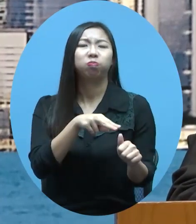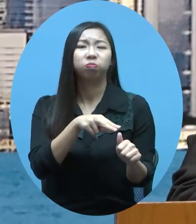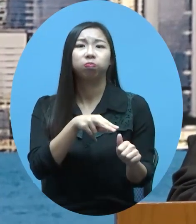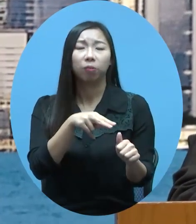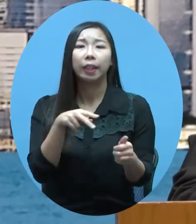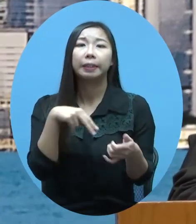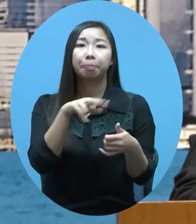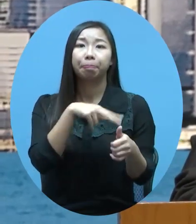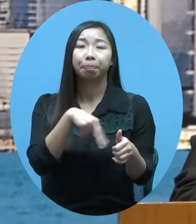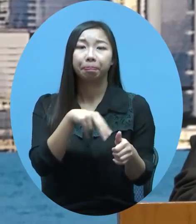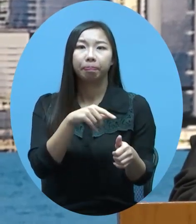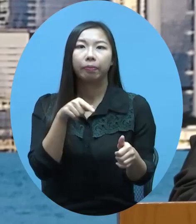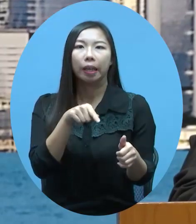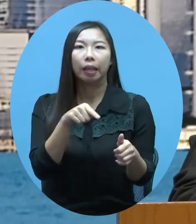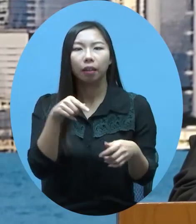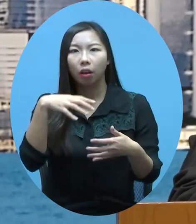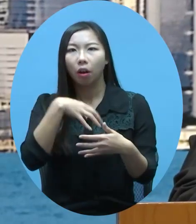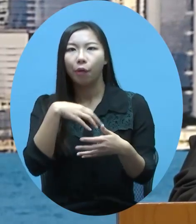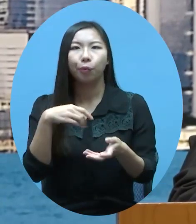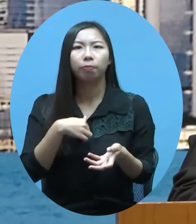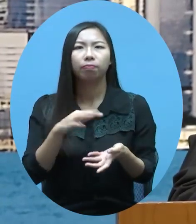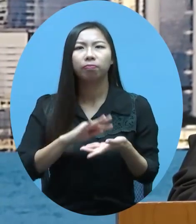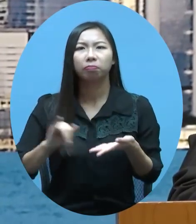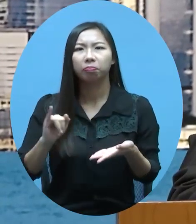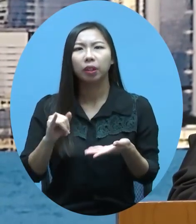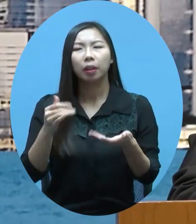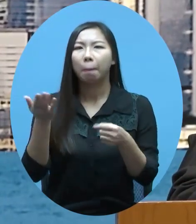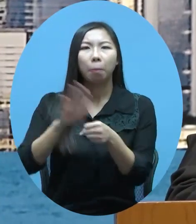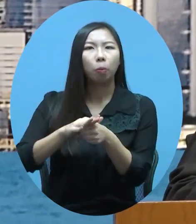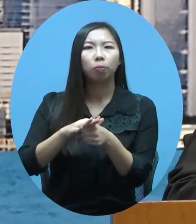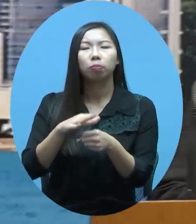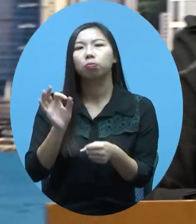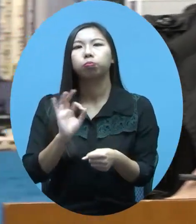我就唔係太清楚，咁我就冇嘢可以補充。